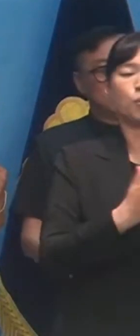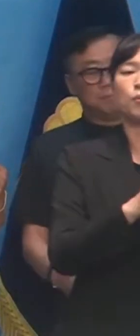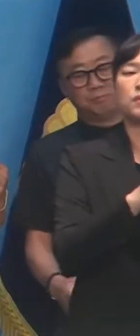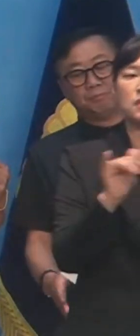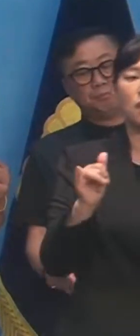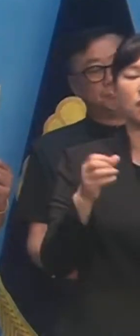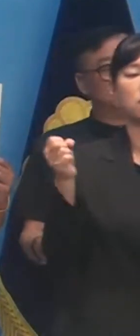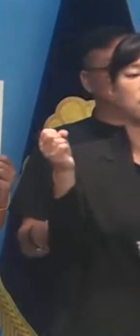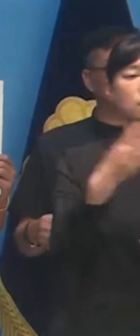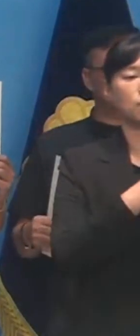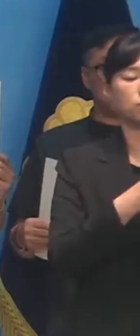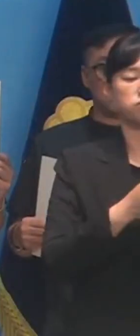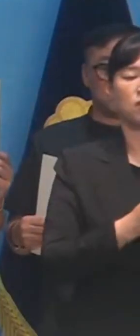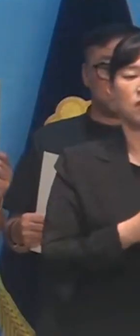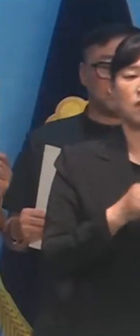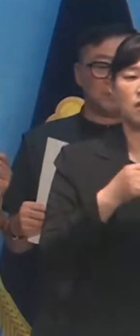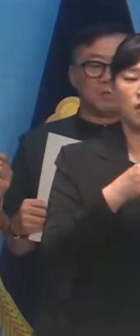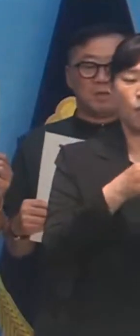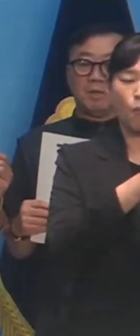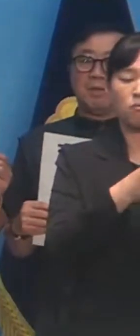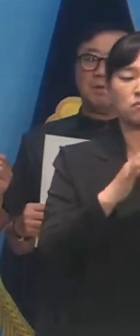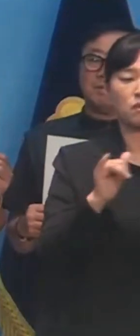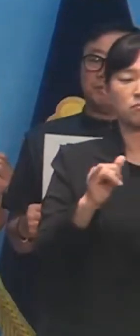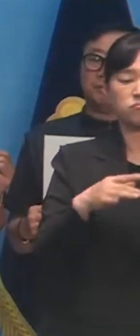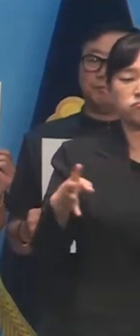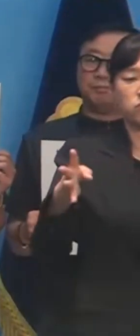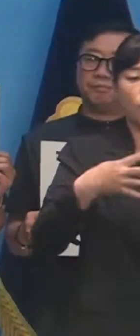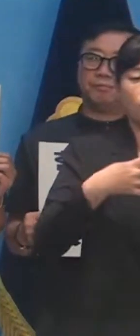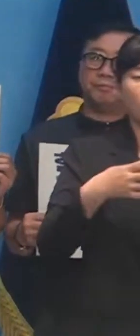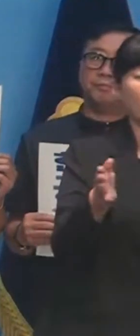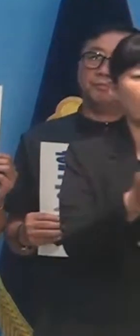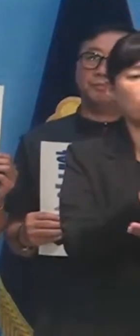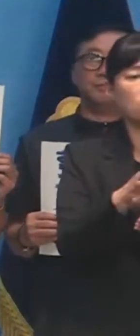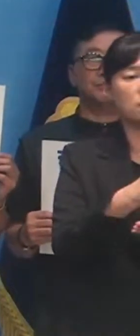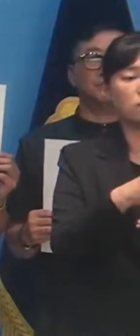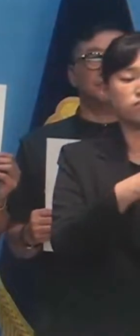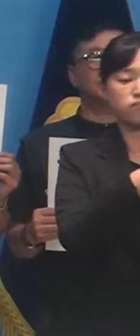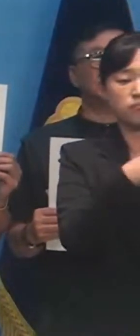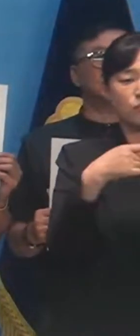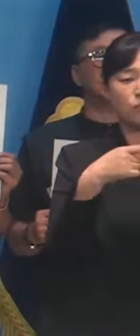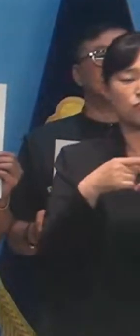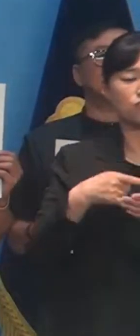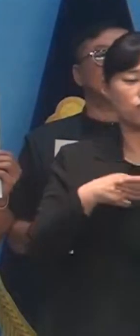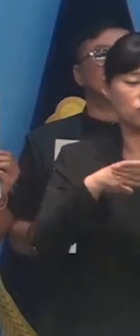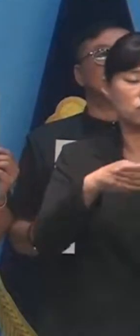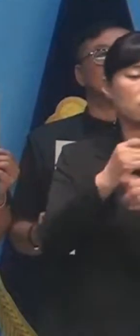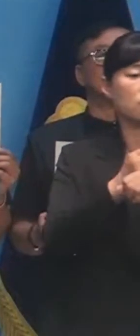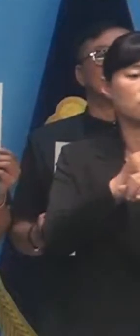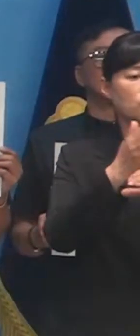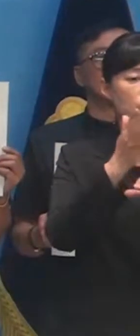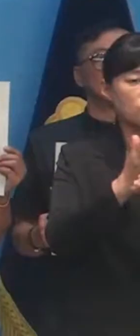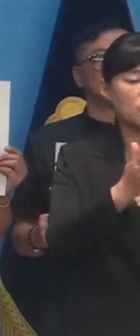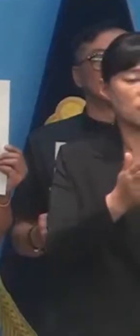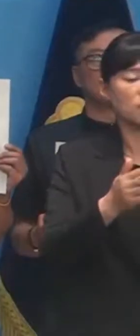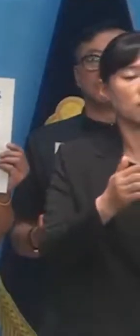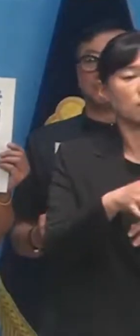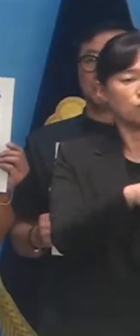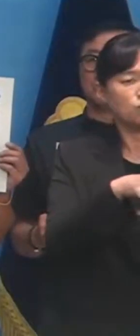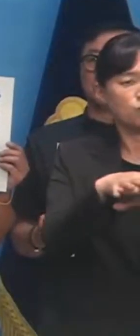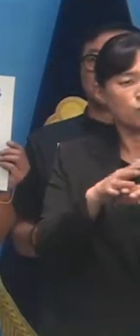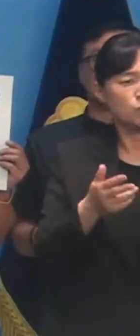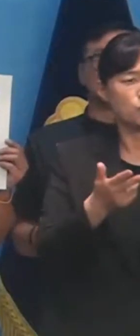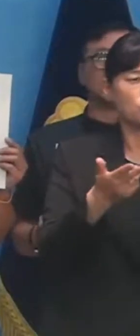노동자들 그리고 이해관계자들과 전혀 협의 없이 일방적으로 추진되고 있는 이 구조조정에